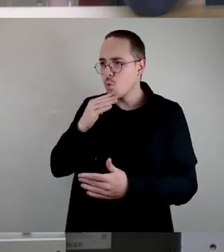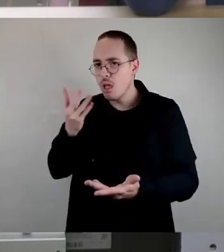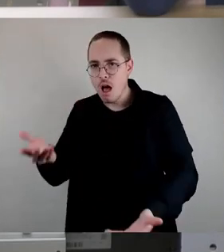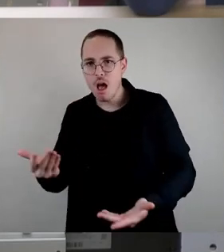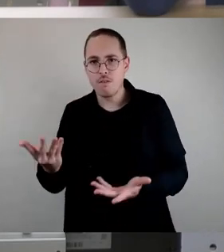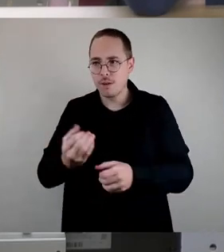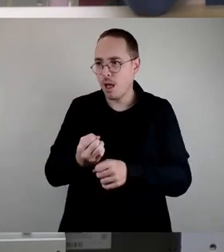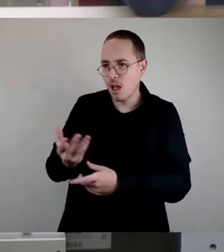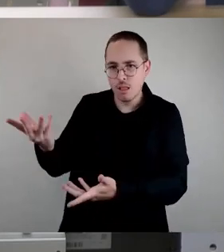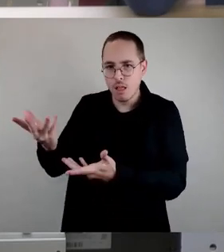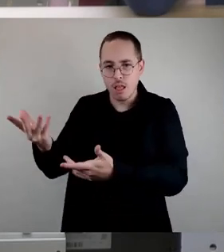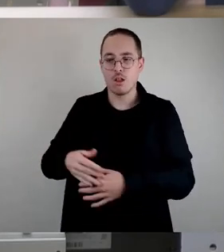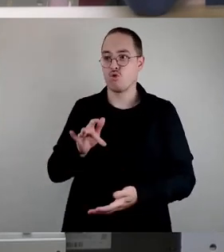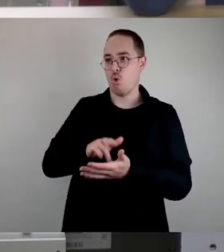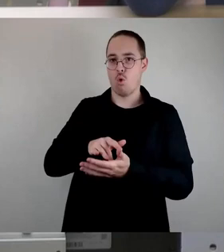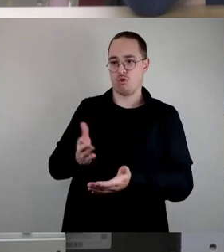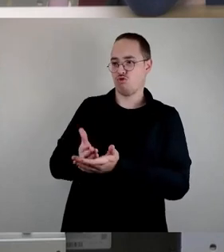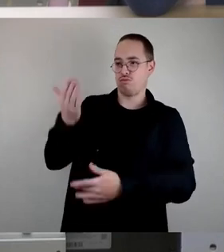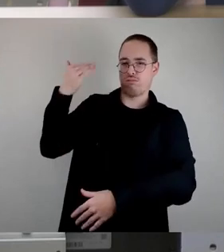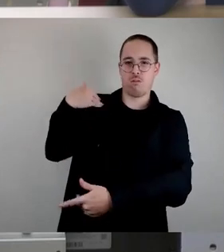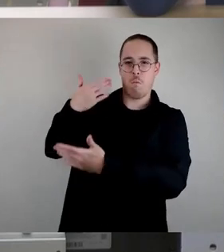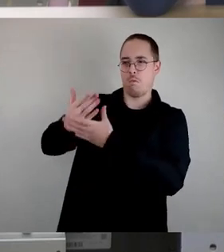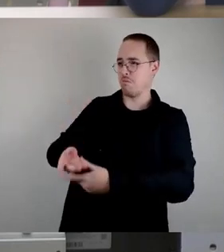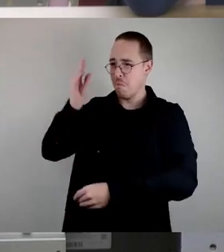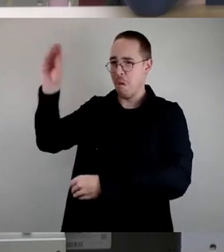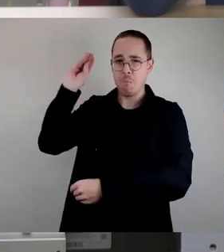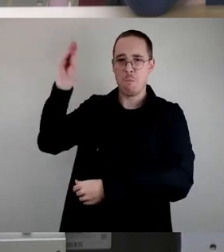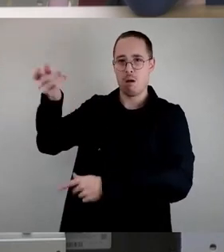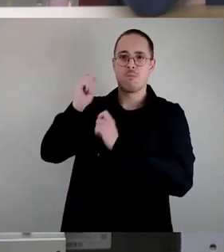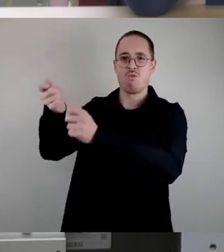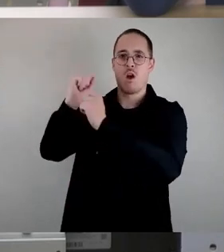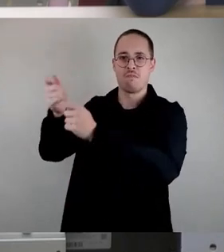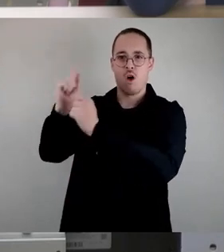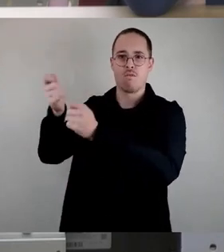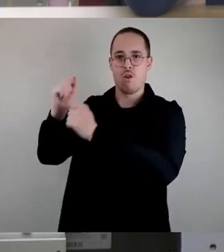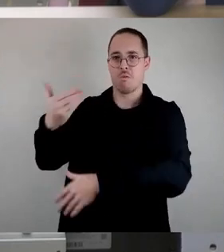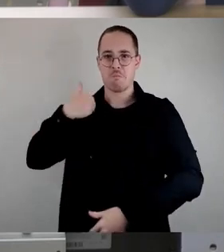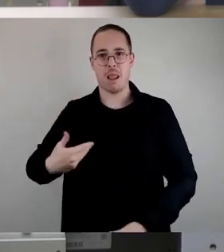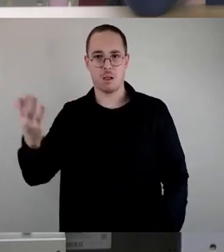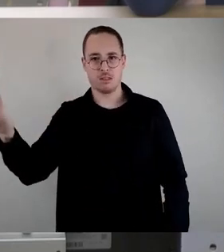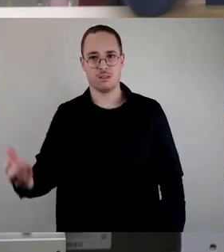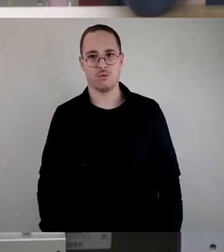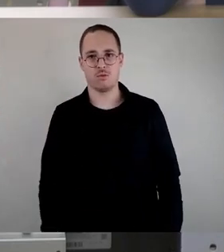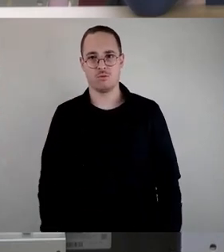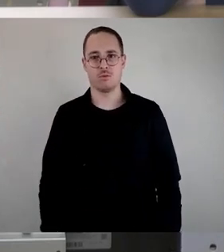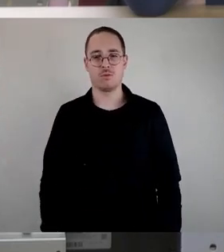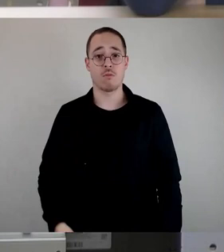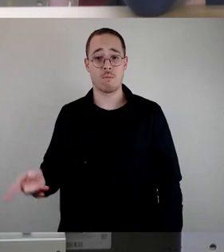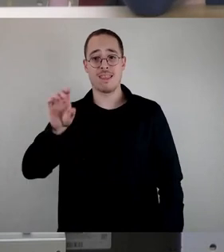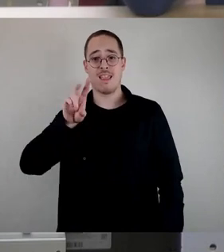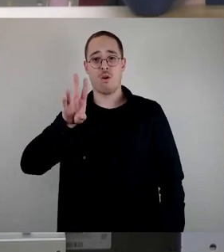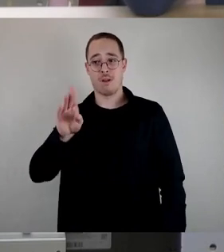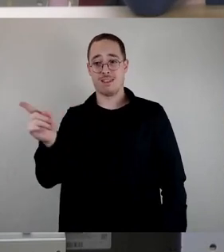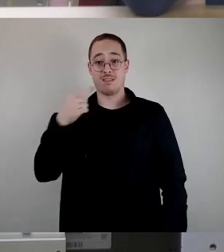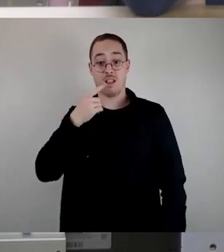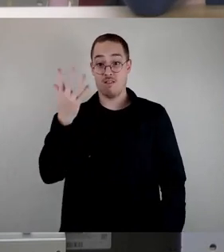diversen öderfremden Aufträgen belasten. Und was hat die DVB gesagt in dieser informellen Runde? Die DVB